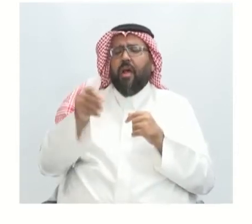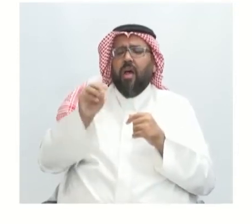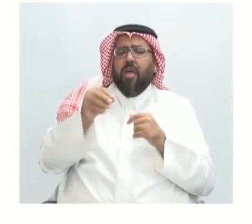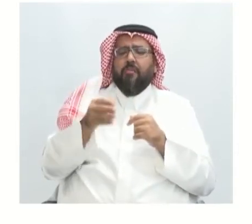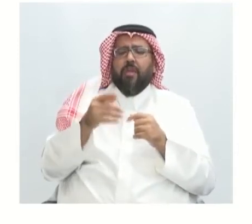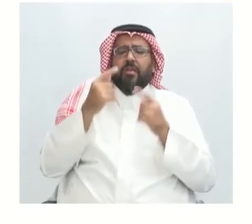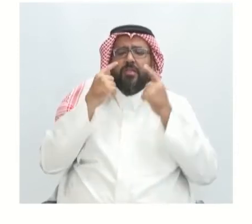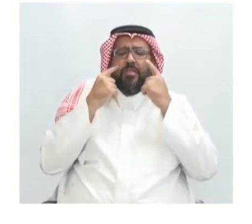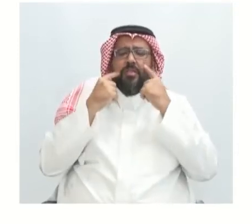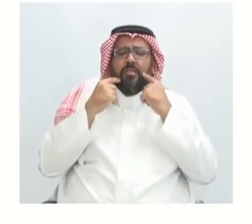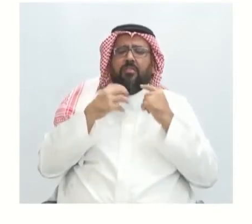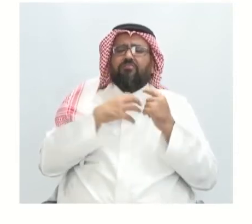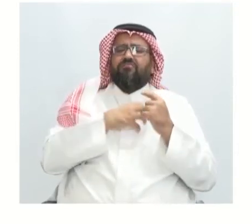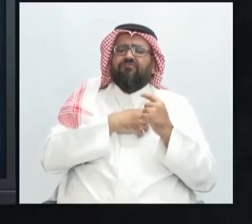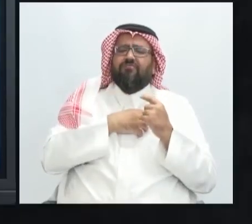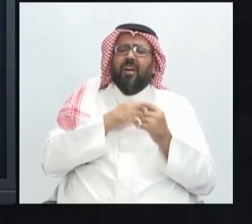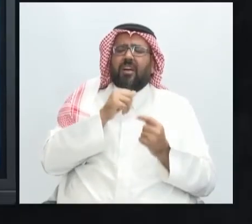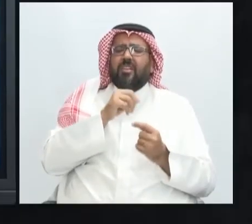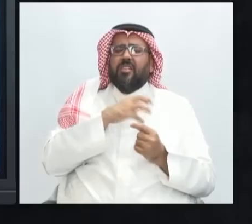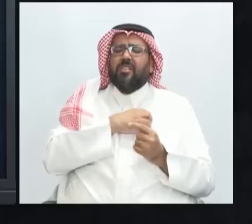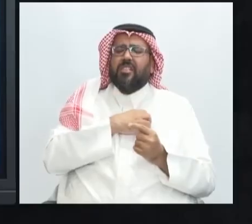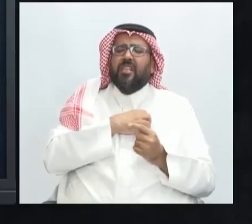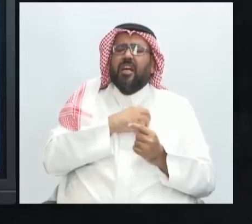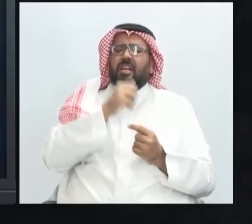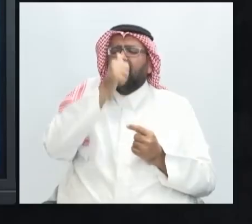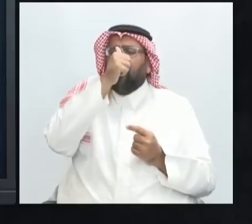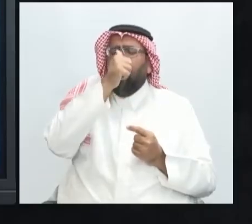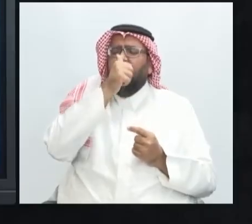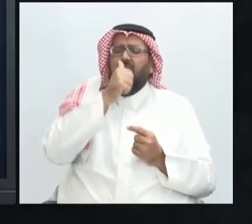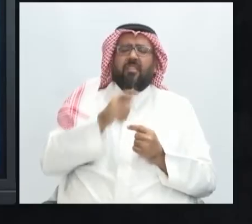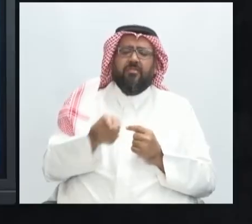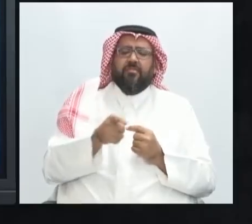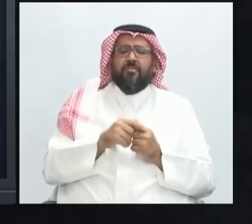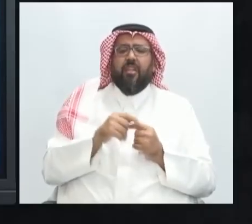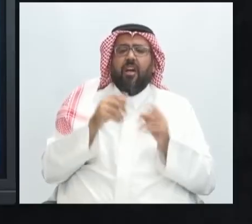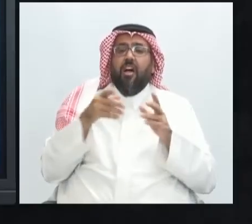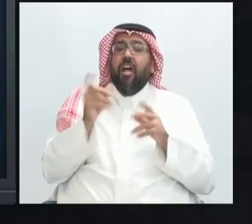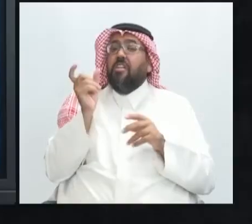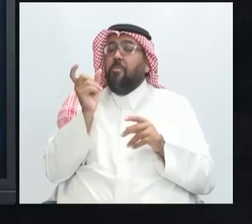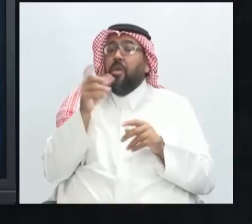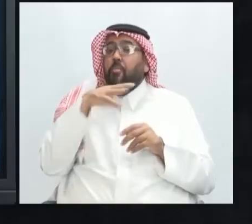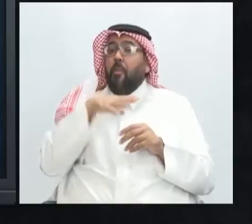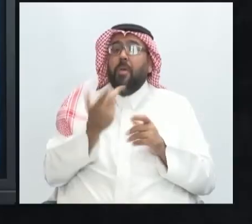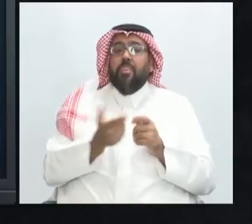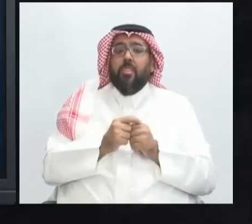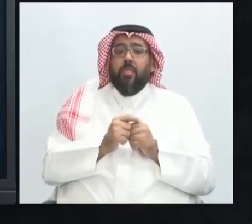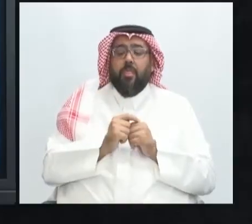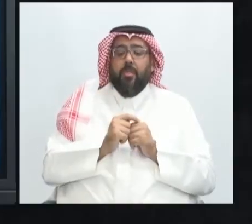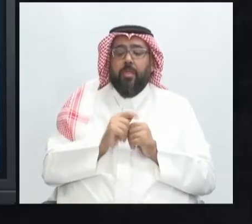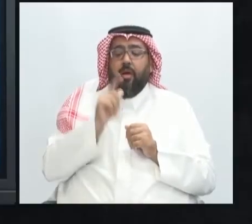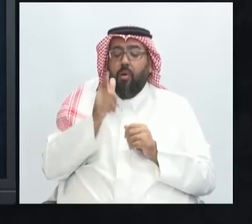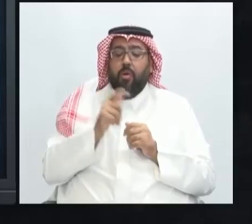لمحزونون رايتم الشاهد ان العين لتدمع فيجوز